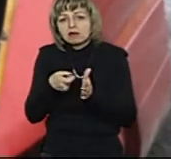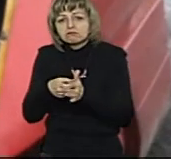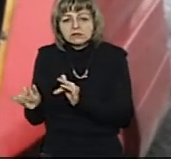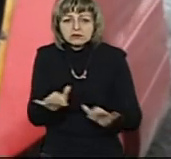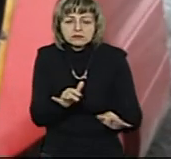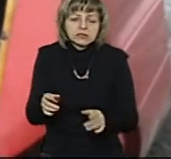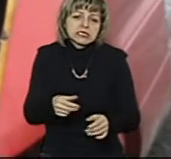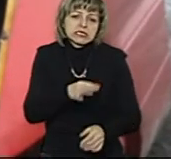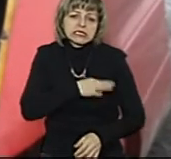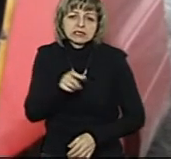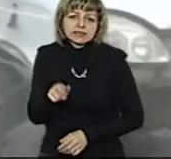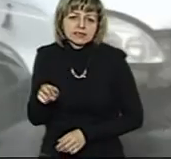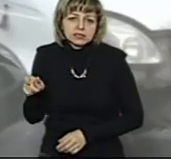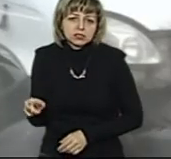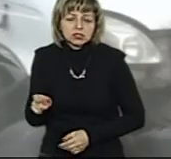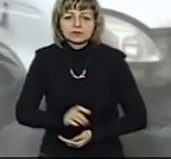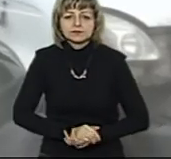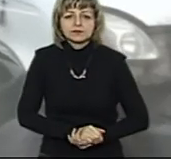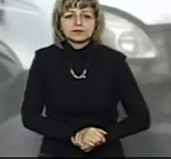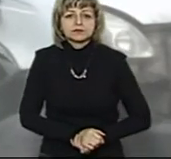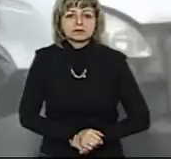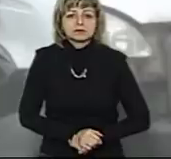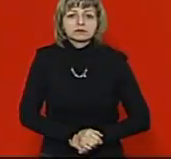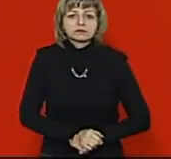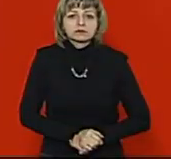Мельничук, Віталій Гаврилець. Новини на Суспільному. Волинь.